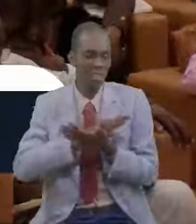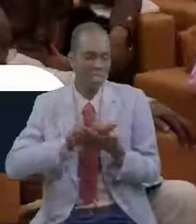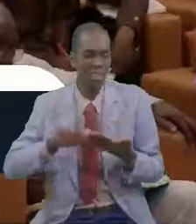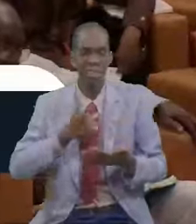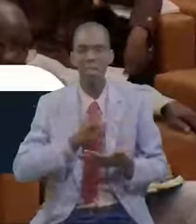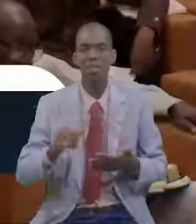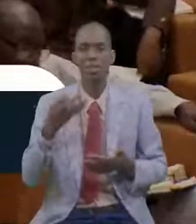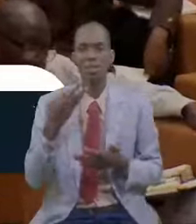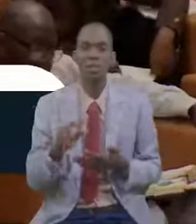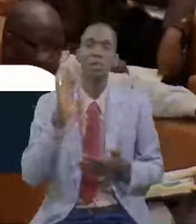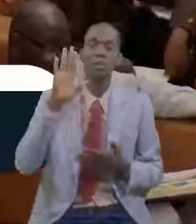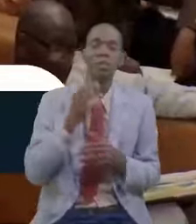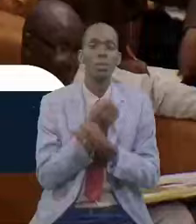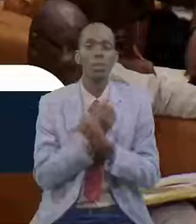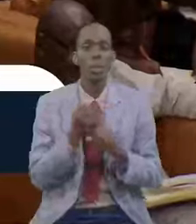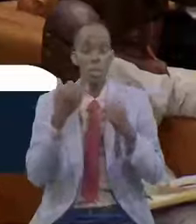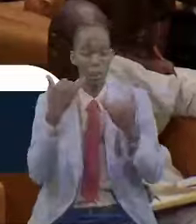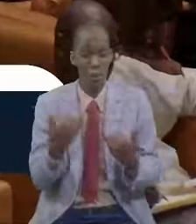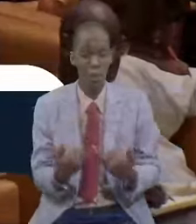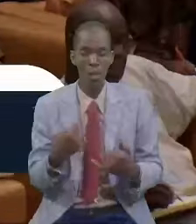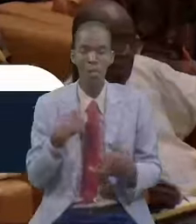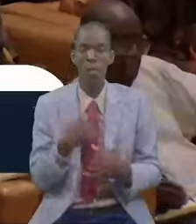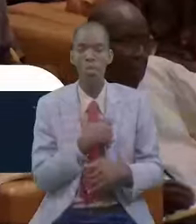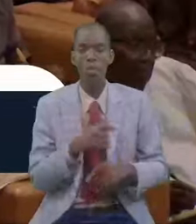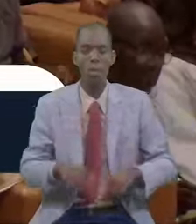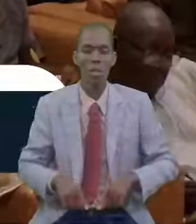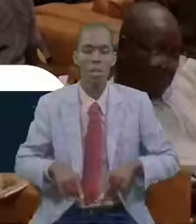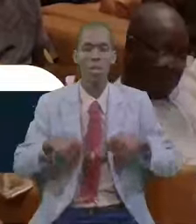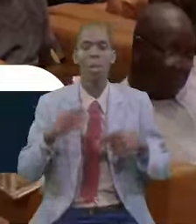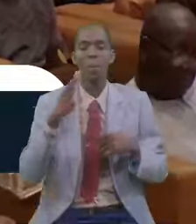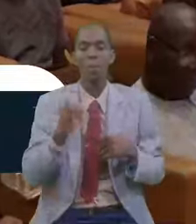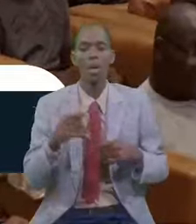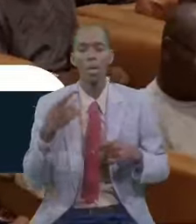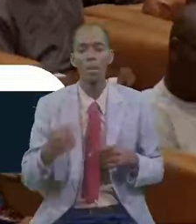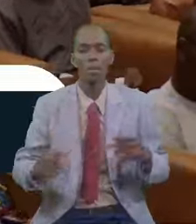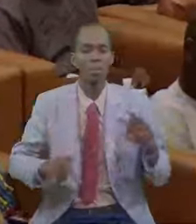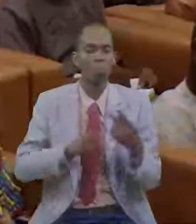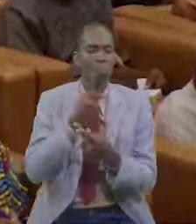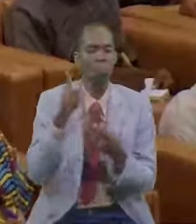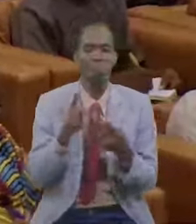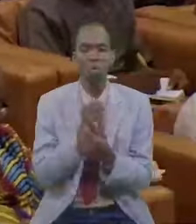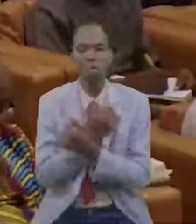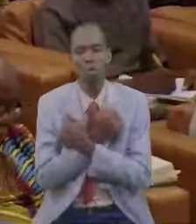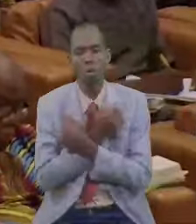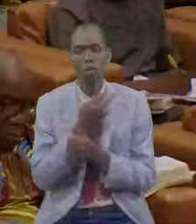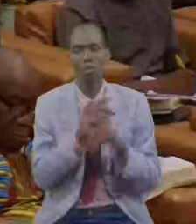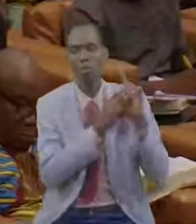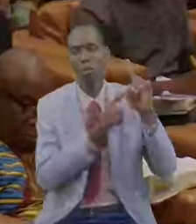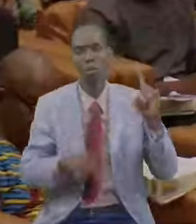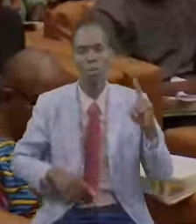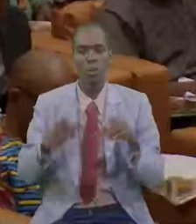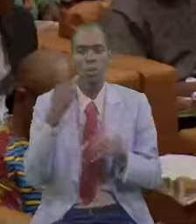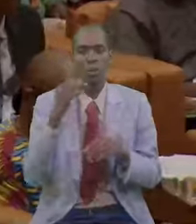puis, nous allons maintenant vivre par la loi parfaite du Seigneur. Nous allons à